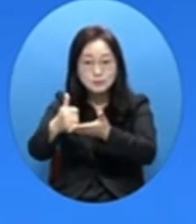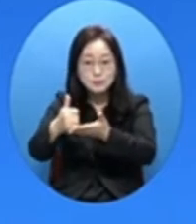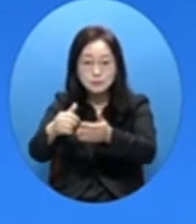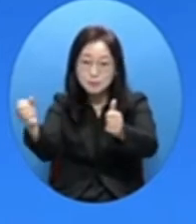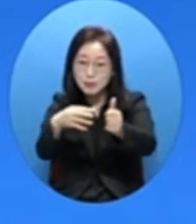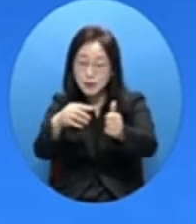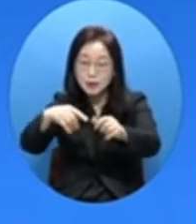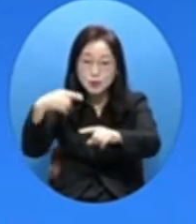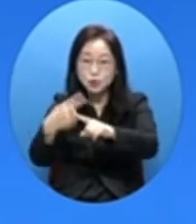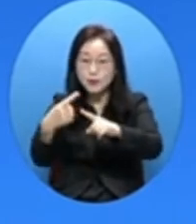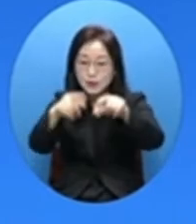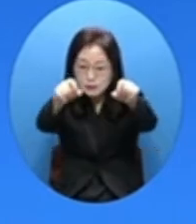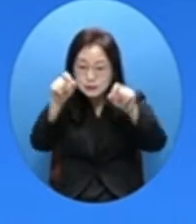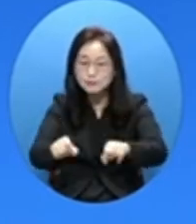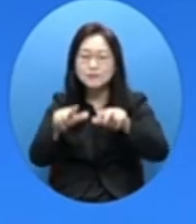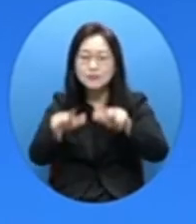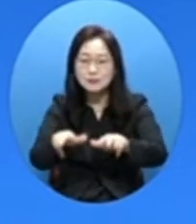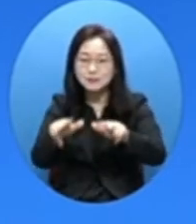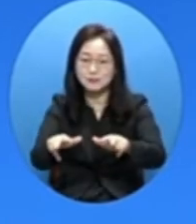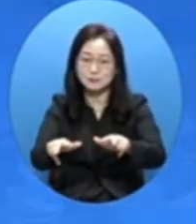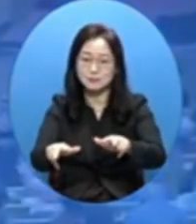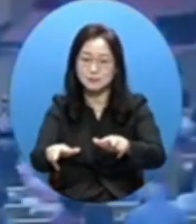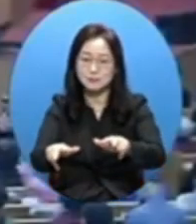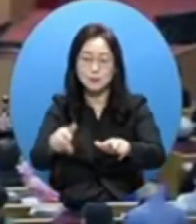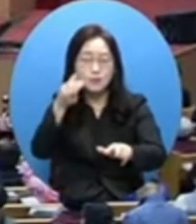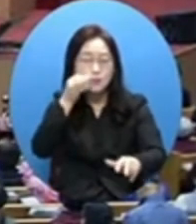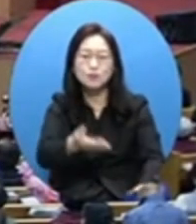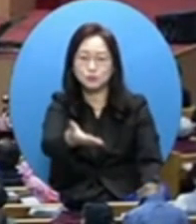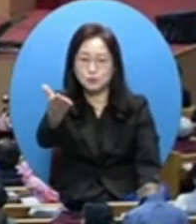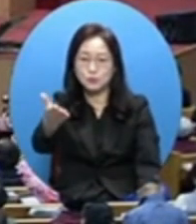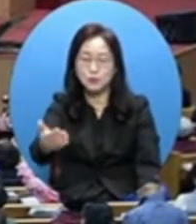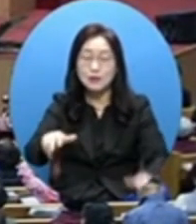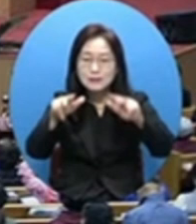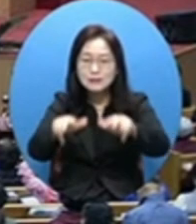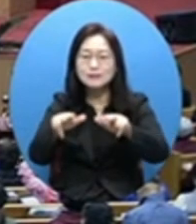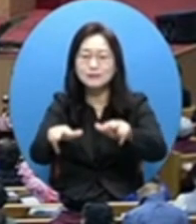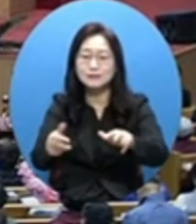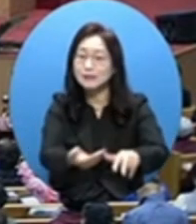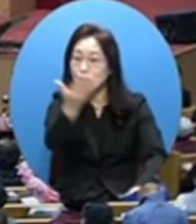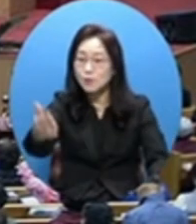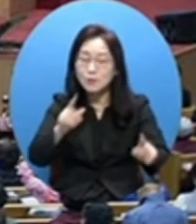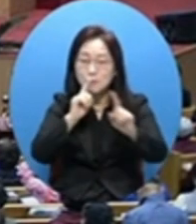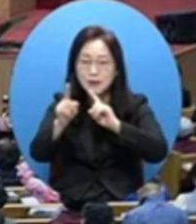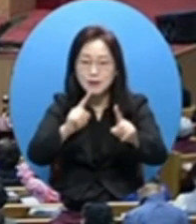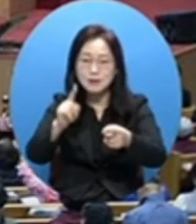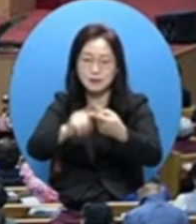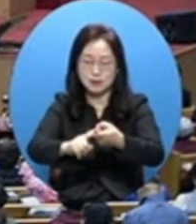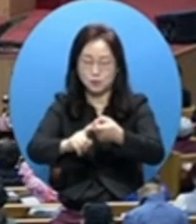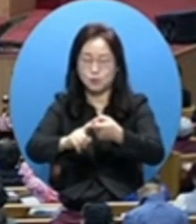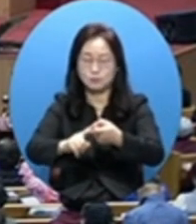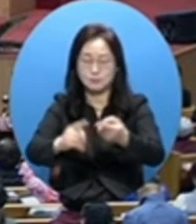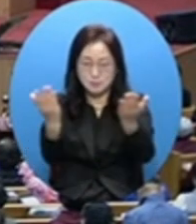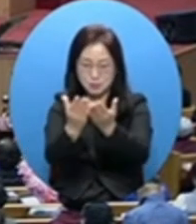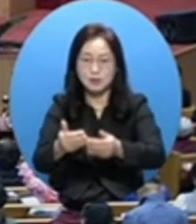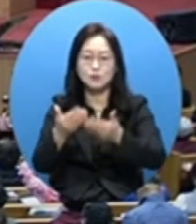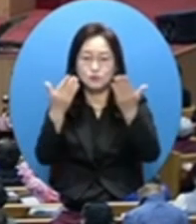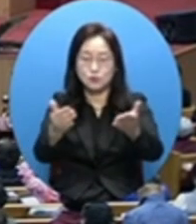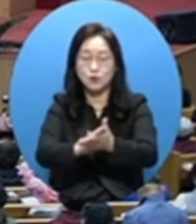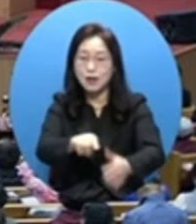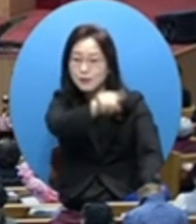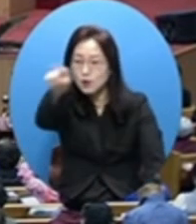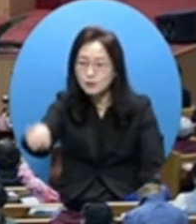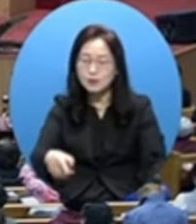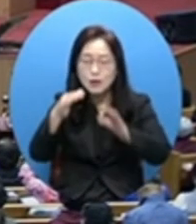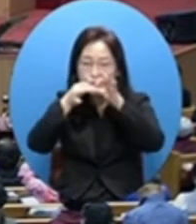하십니다. 감옥에 갇힌 예레미야를 통해서 말씀하신 것뿐 아니라 지금 이 강단에서 이 말씀을 우리에게 선포하고 계신 것입니다. 너는 내게